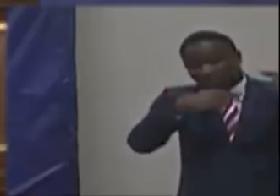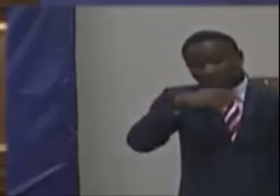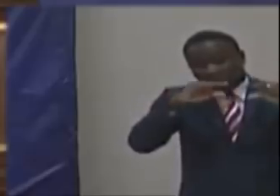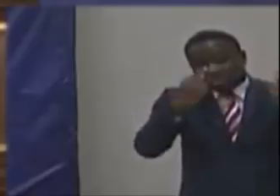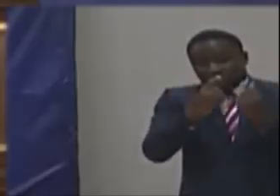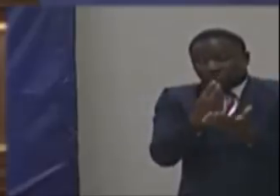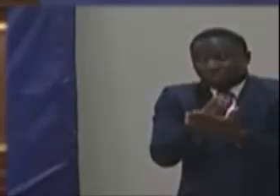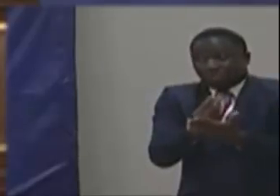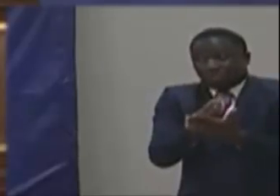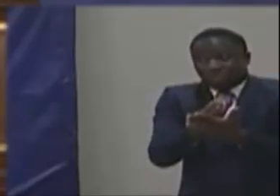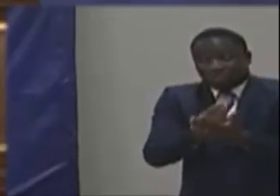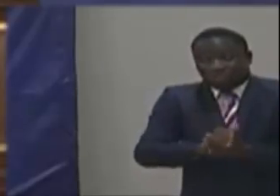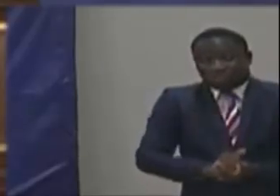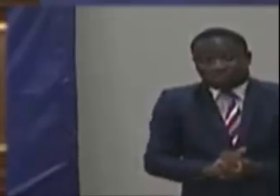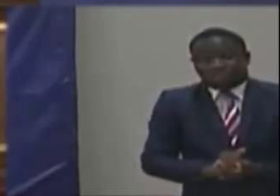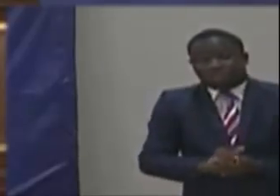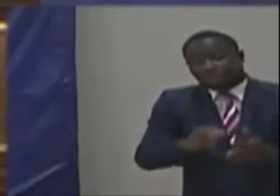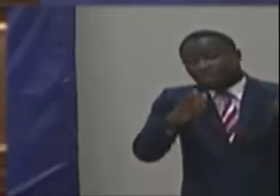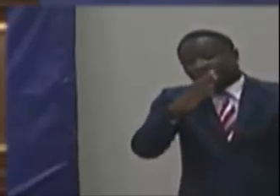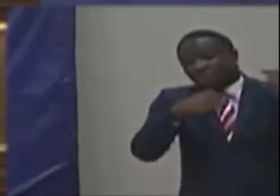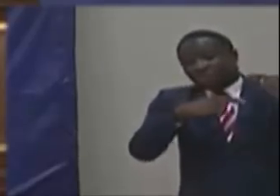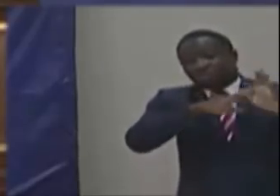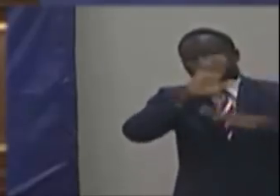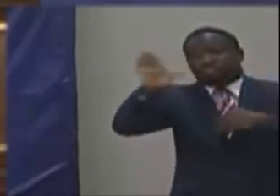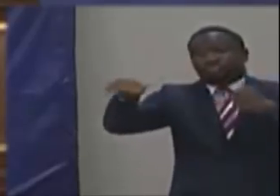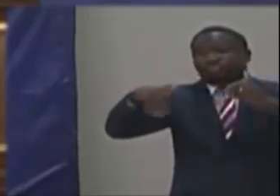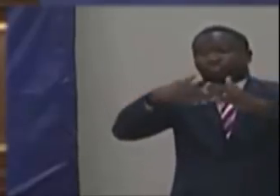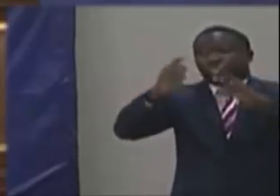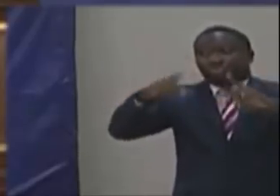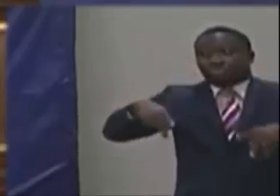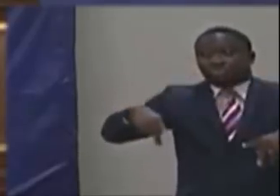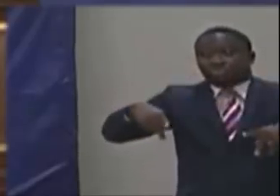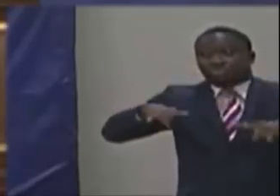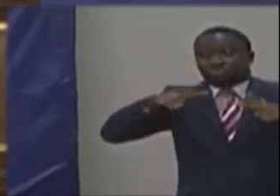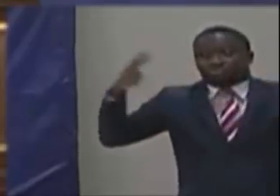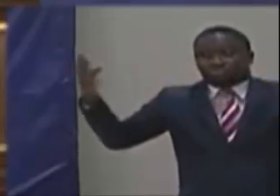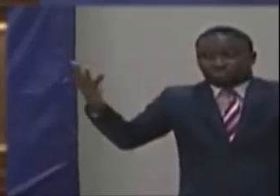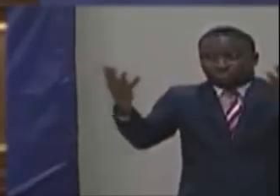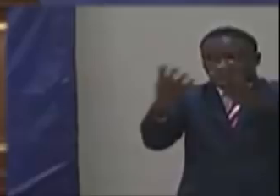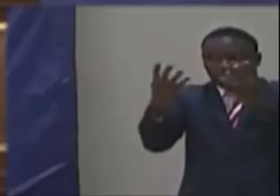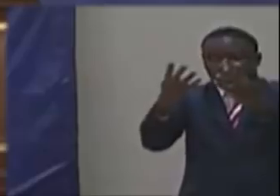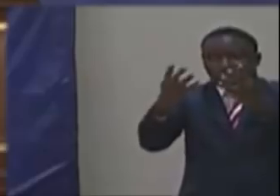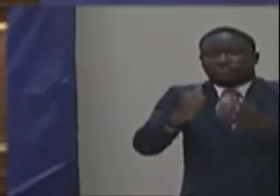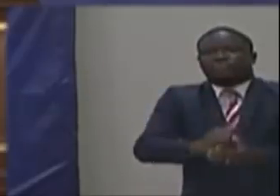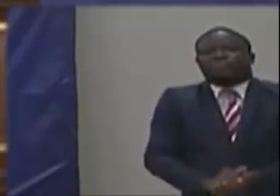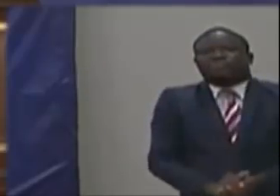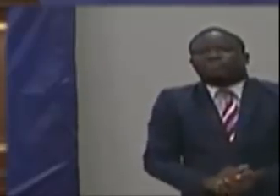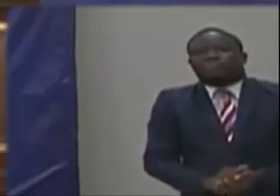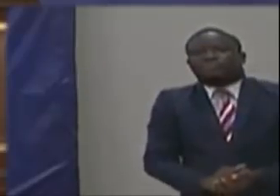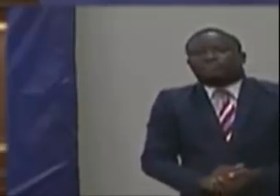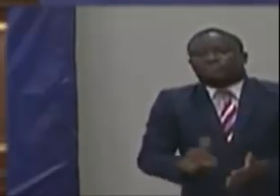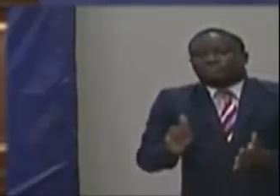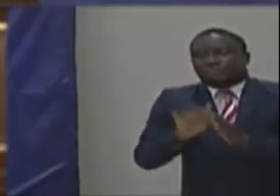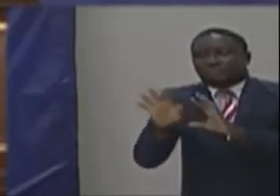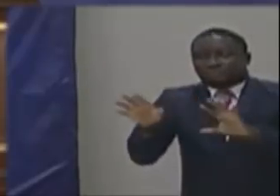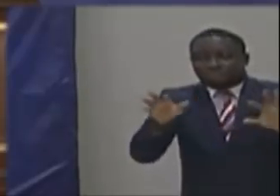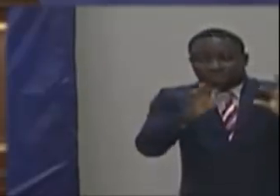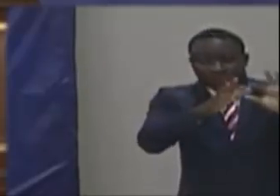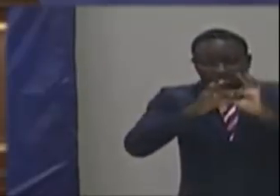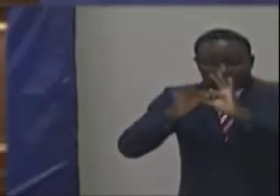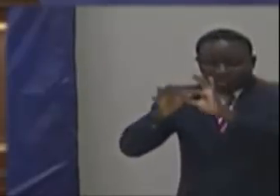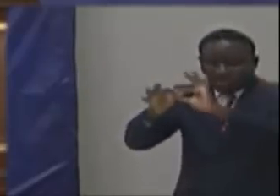secteur économique là. Engagement tout le monde net à la ronde badée. C'est mettre tête